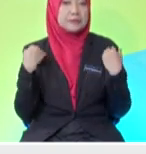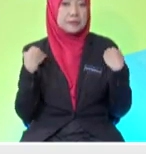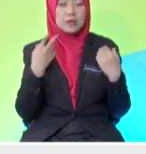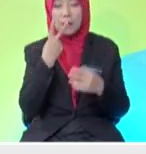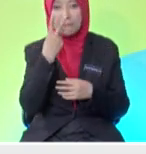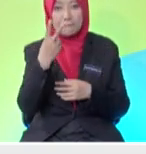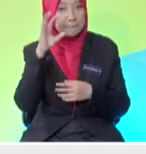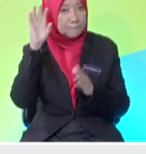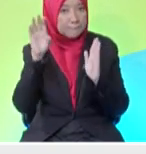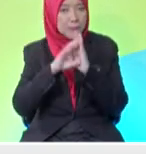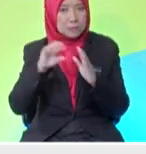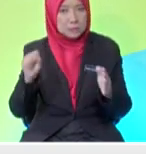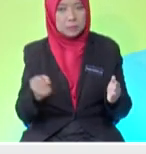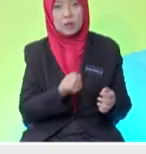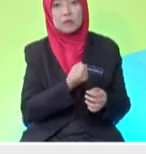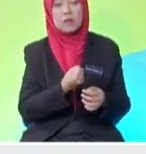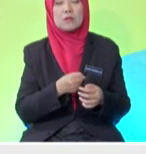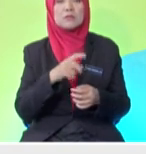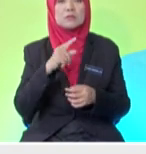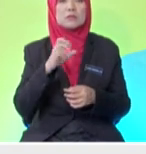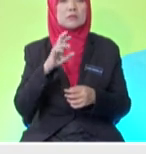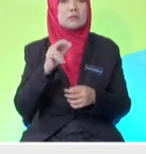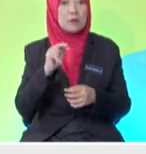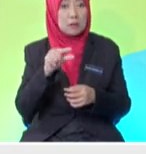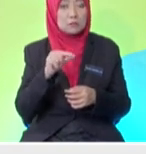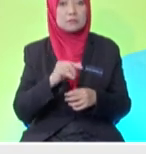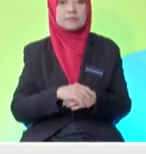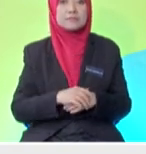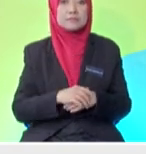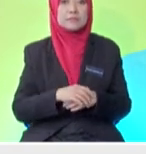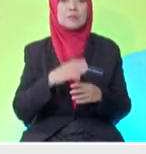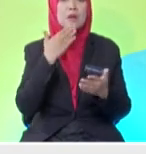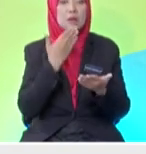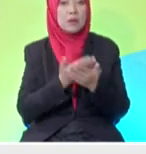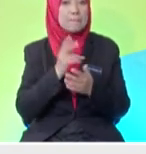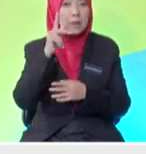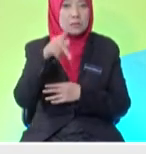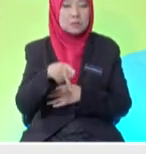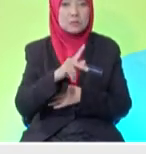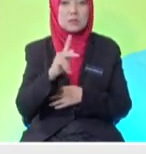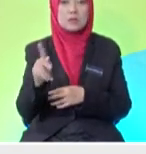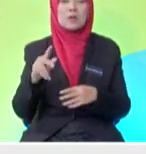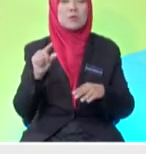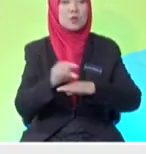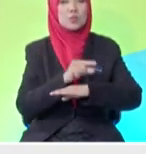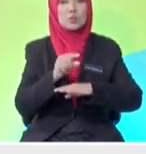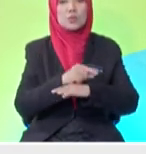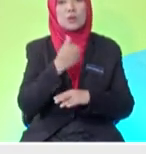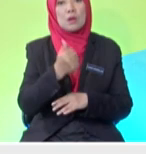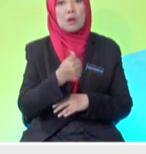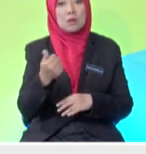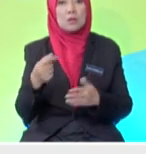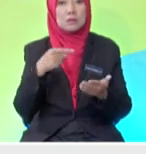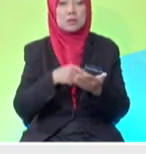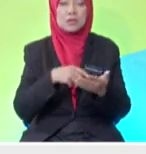dan juga spane gelang baik pastikan penggunaan size panah ini mengikat